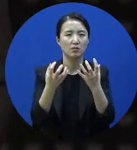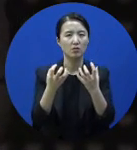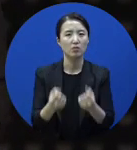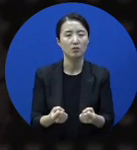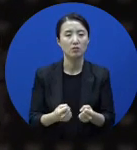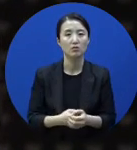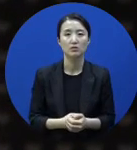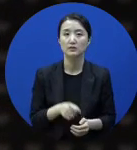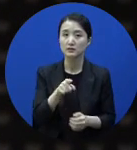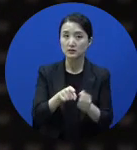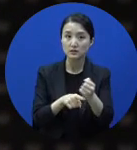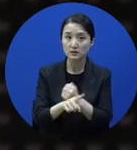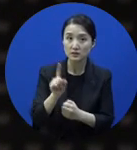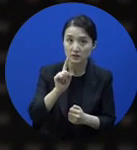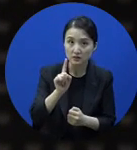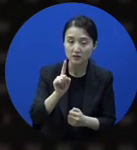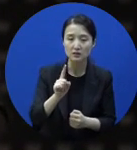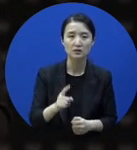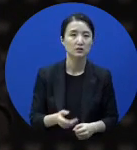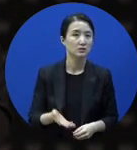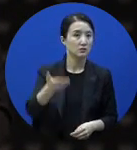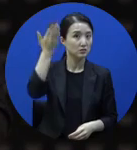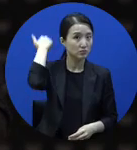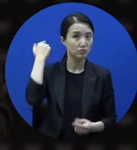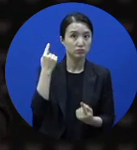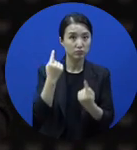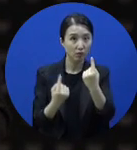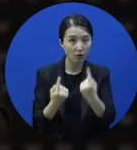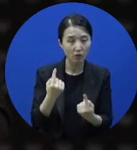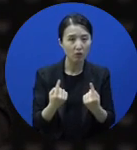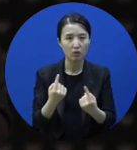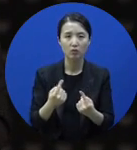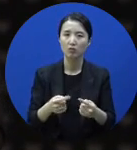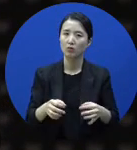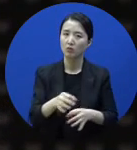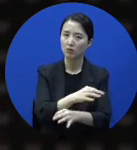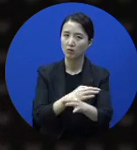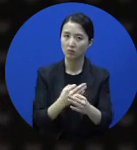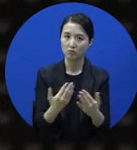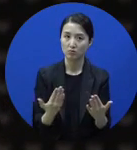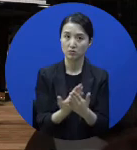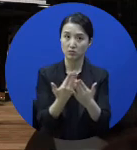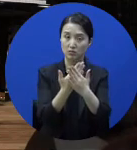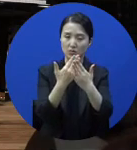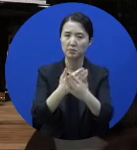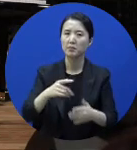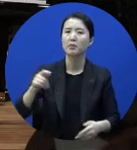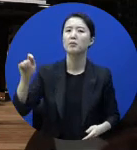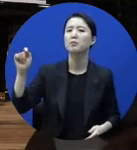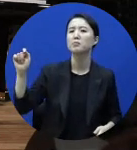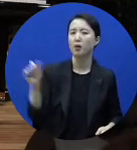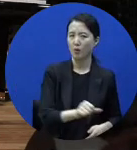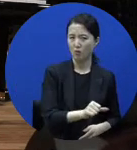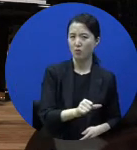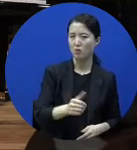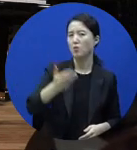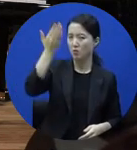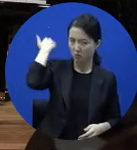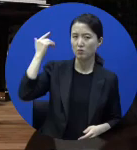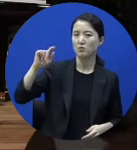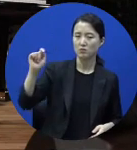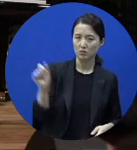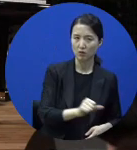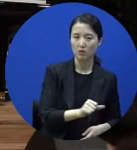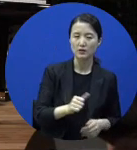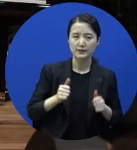어떤 저성장 시대, 과거 우리 부모 세대 같은 경우는 이제 되게 고성장 시대에 살았기 때문에 열심히 하면 돼요. 열심히